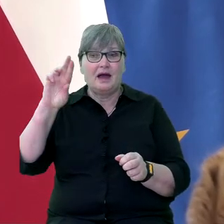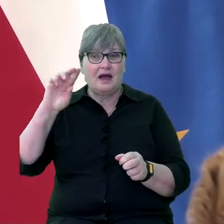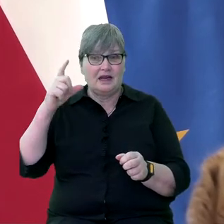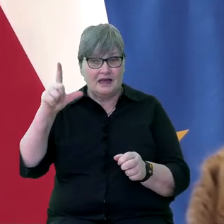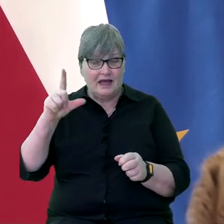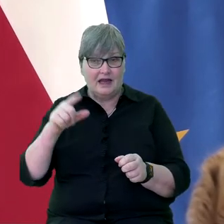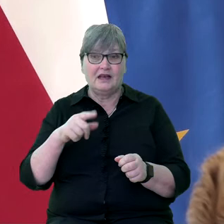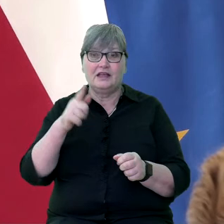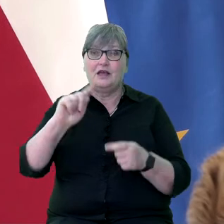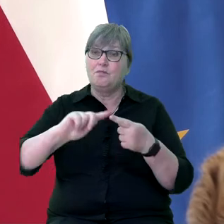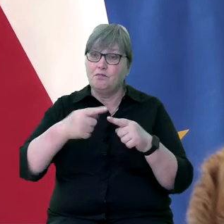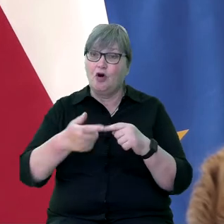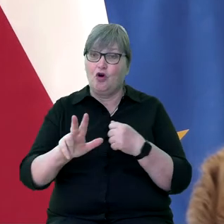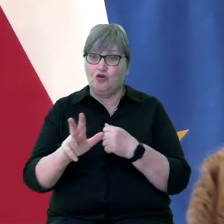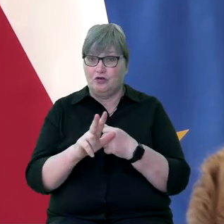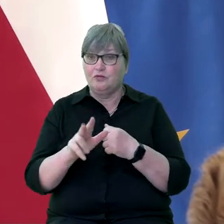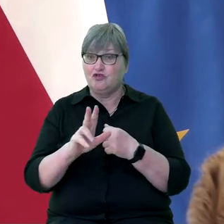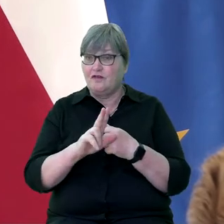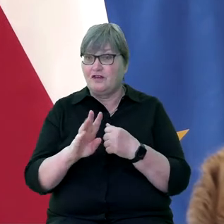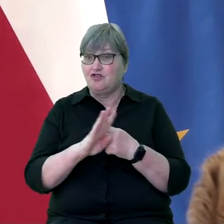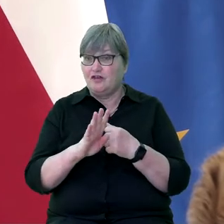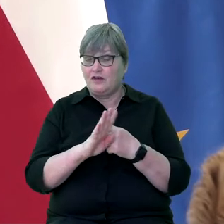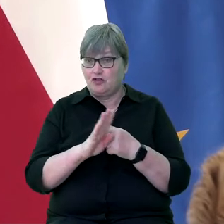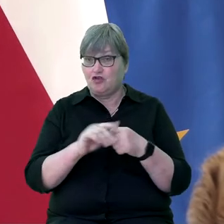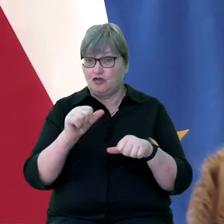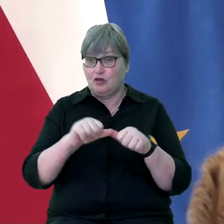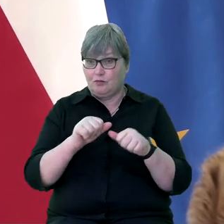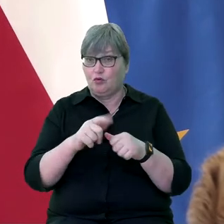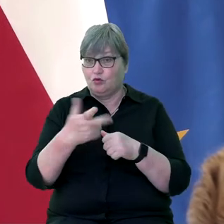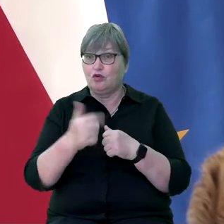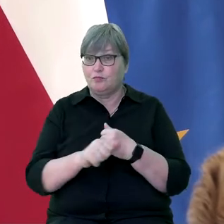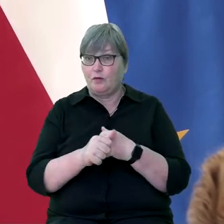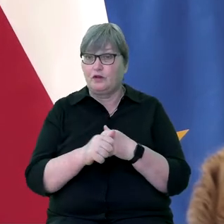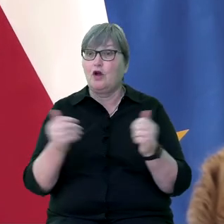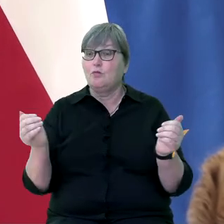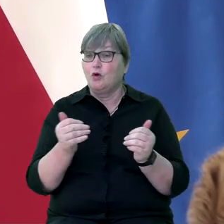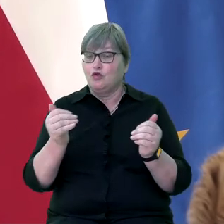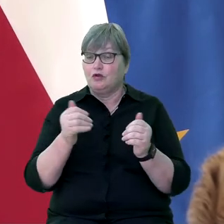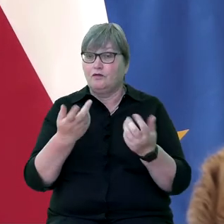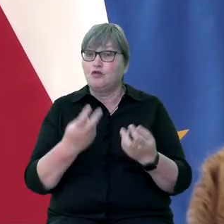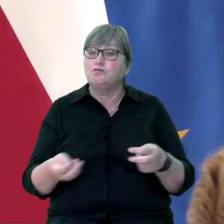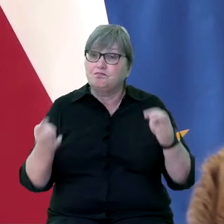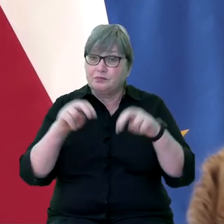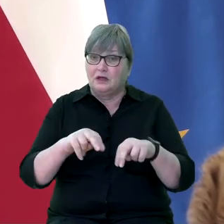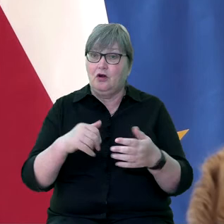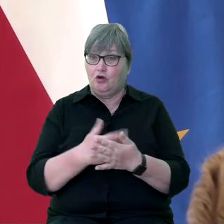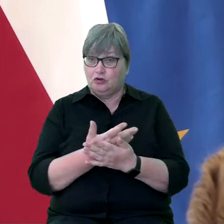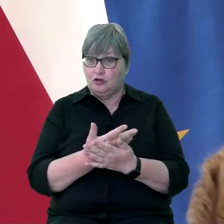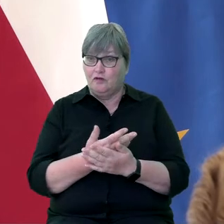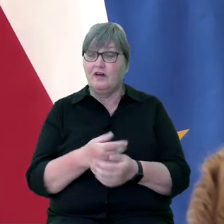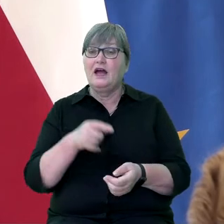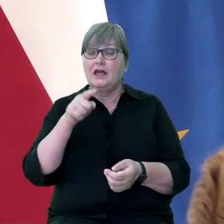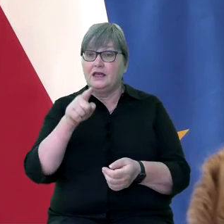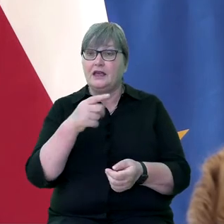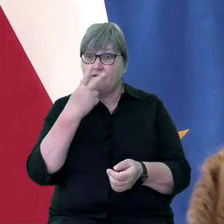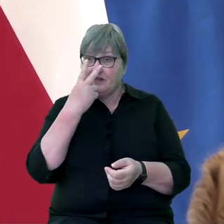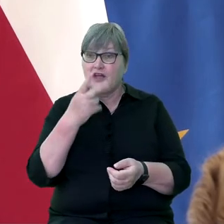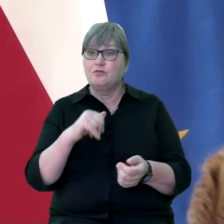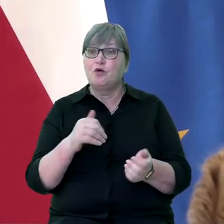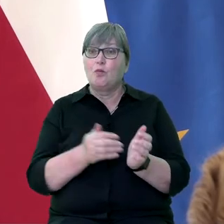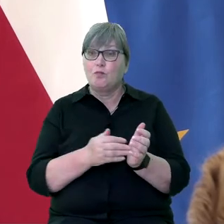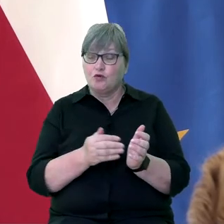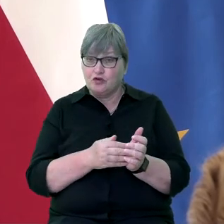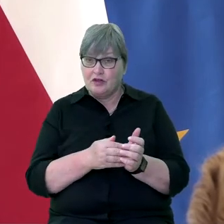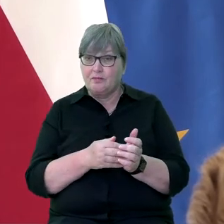odrodzenie. Szczególnie prezydent Rzeczypospolitej Lech Kaczyński dostrzegał potrzebę dobrze wykształconej kadry urzędniczej, otwartej na